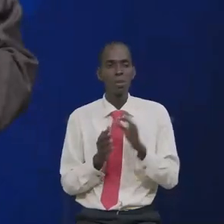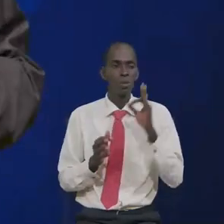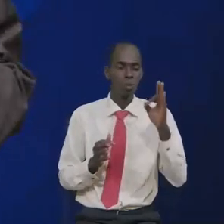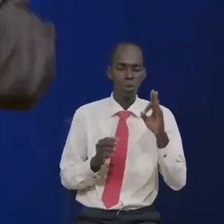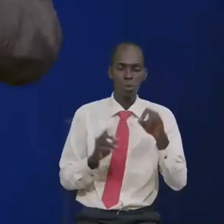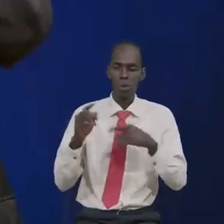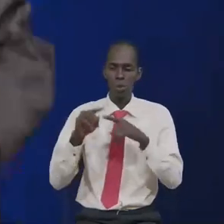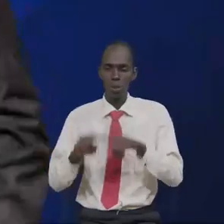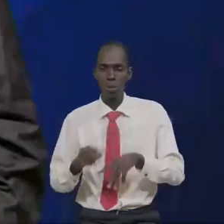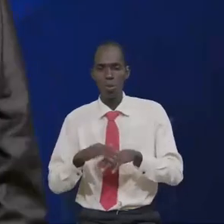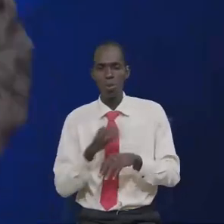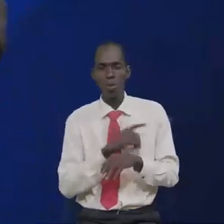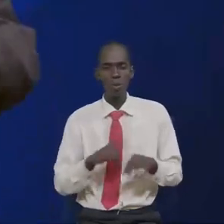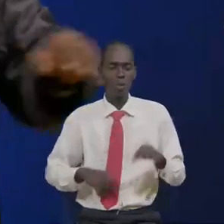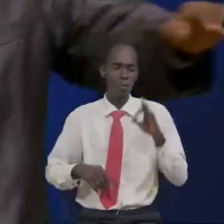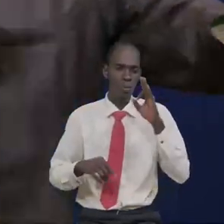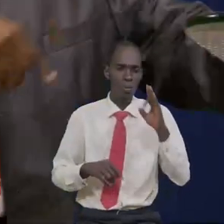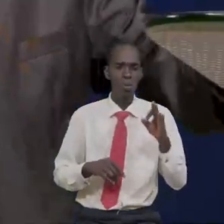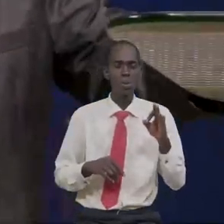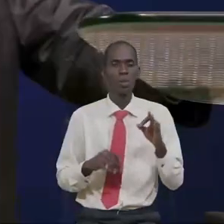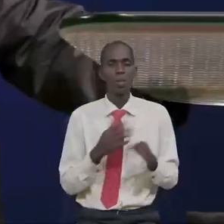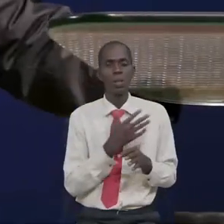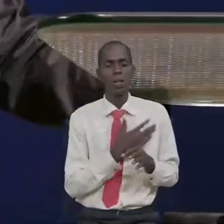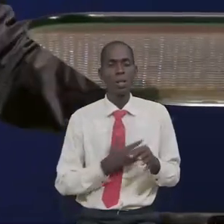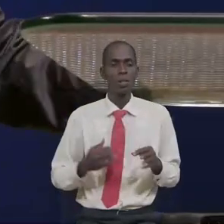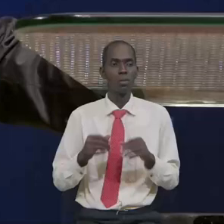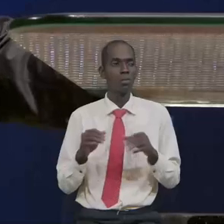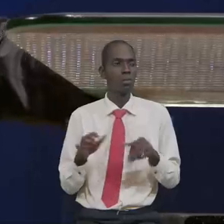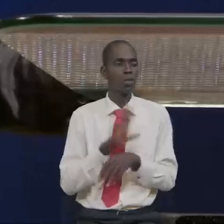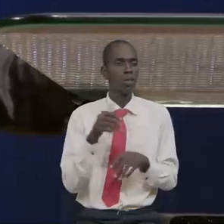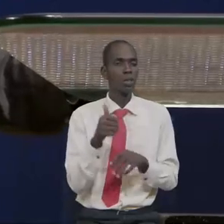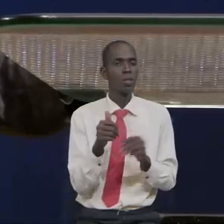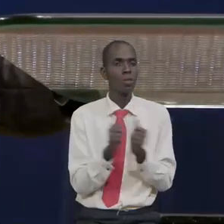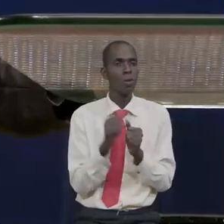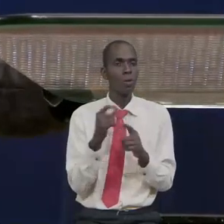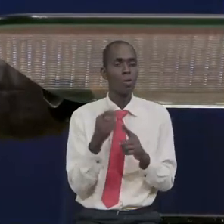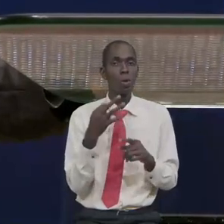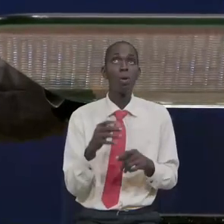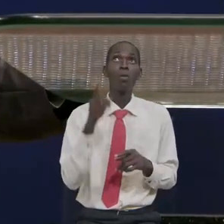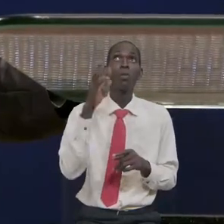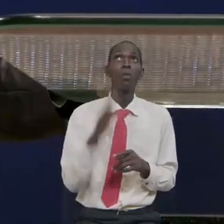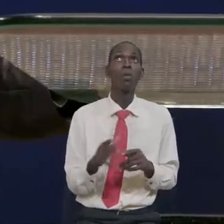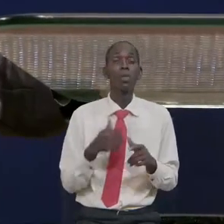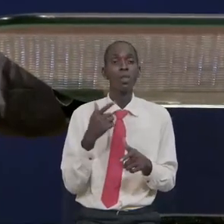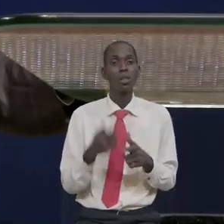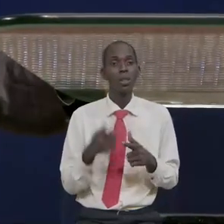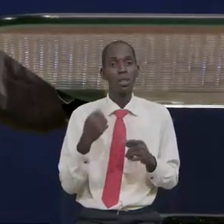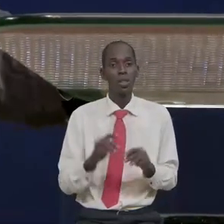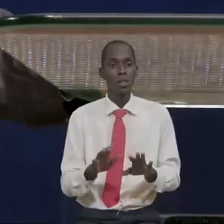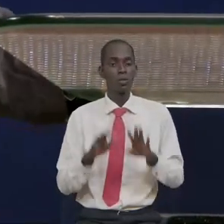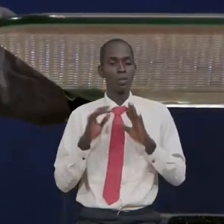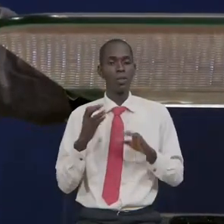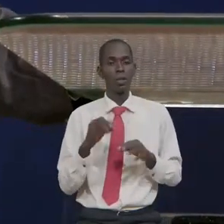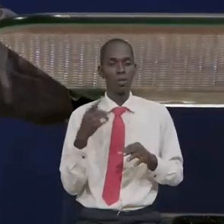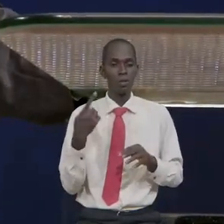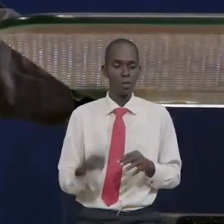Seigneur, tu prêches, tu retournes au Seigneur, tu te rafraîchis de la parole. Donc la crainte de la persécuteur